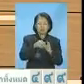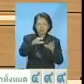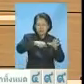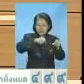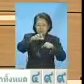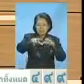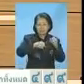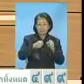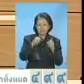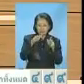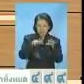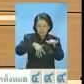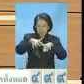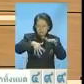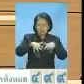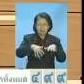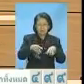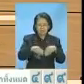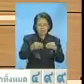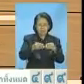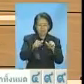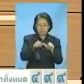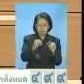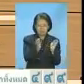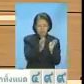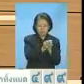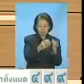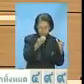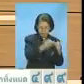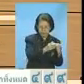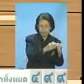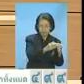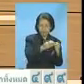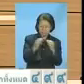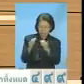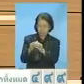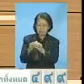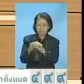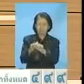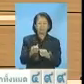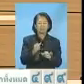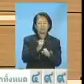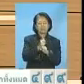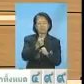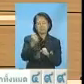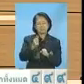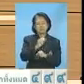นให้กลับมาอยู่กับฝ่ายเราท่านฮะทำอย่างอื่นไม่